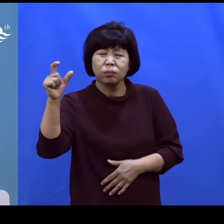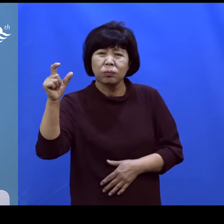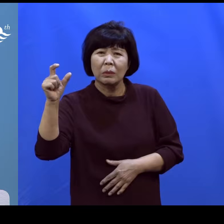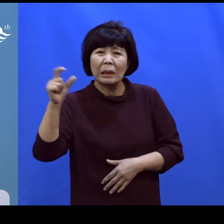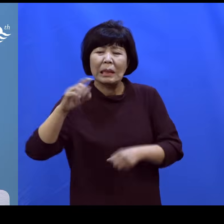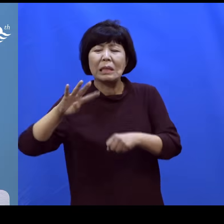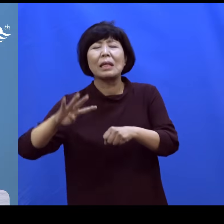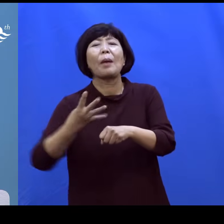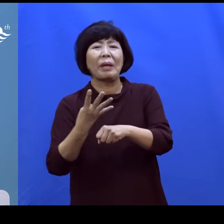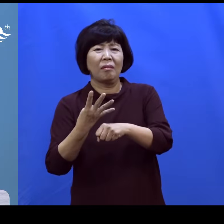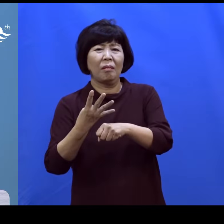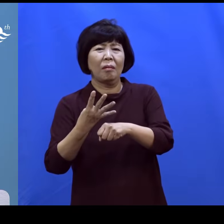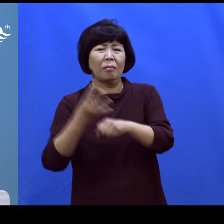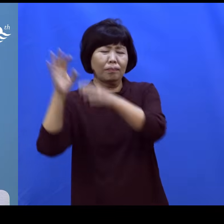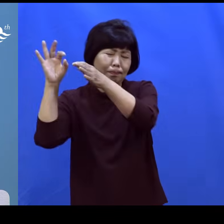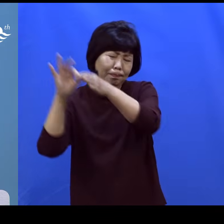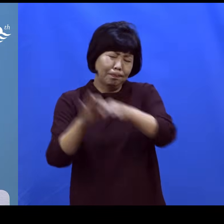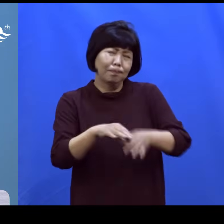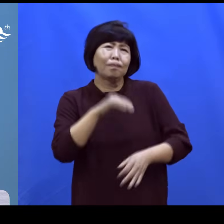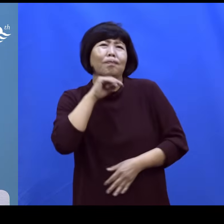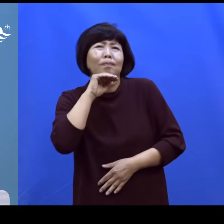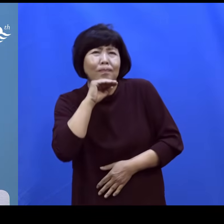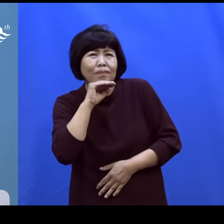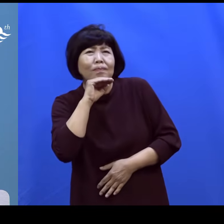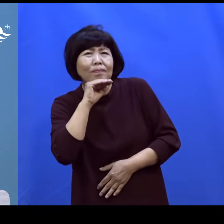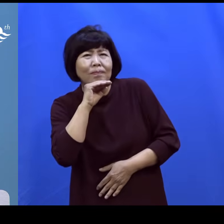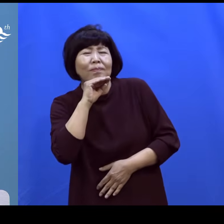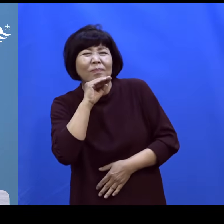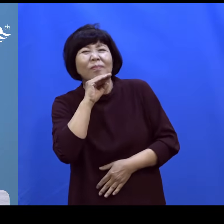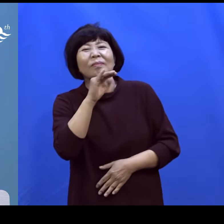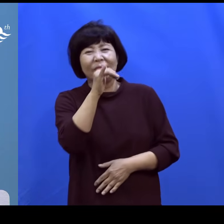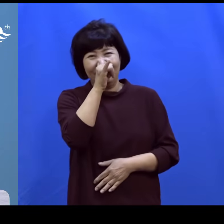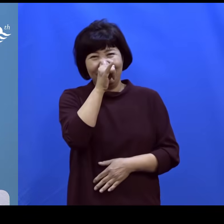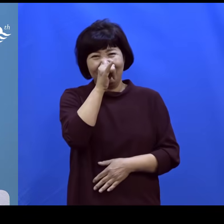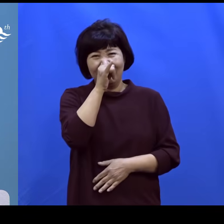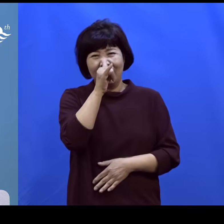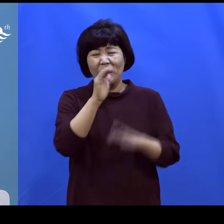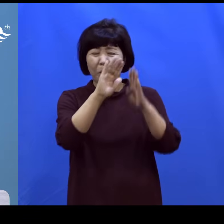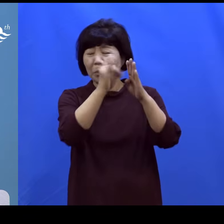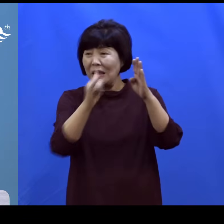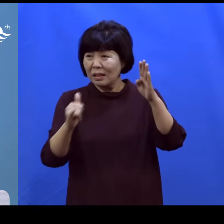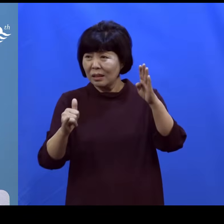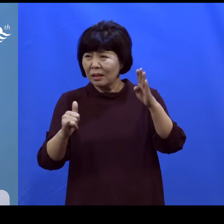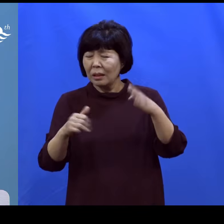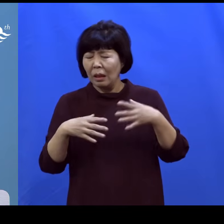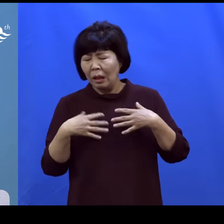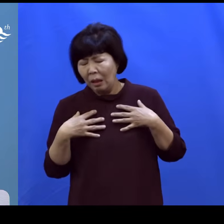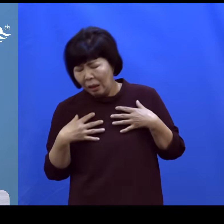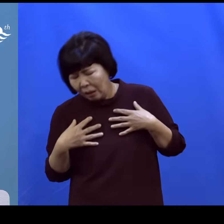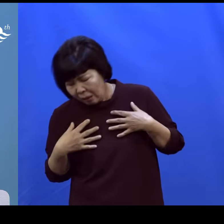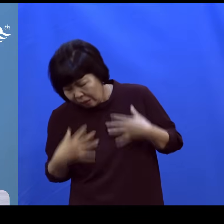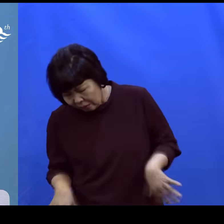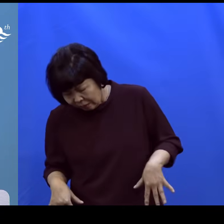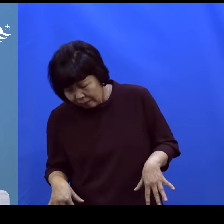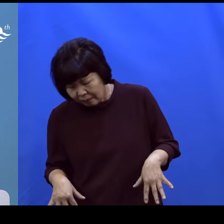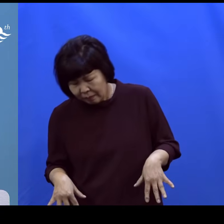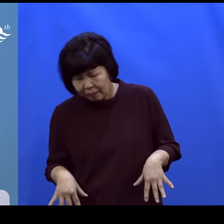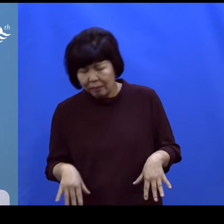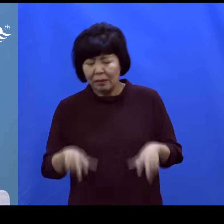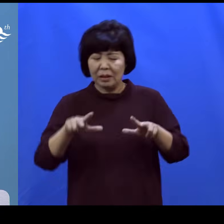400년이라는 세월이 구약과 신약 사이에 흘렀어요. 이렇게 백성들은 이미 지쳐있고 역사는 암울하고